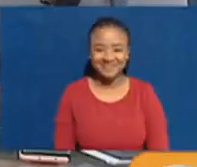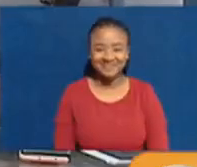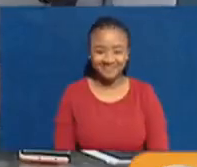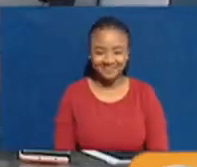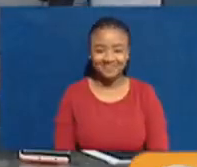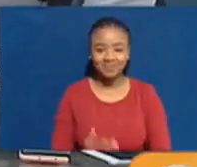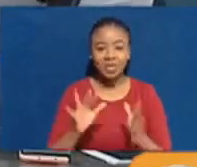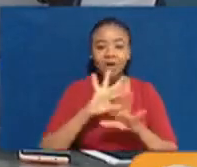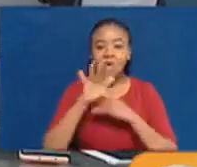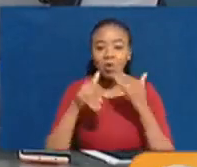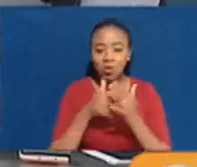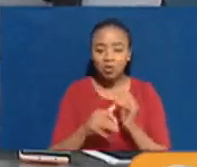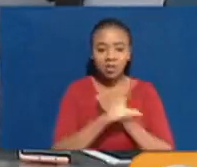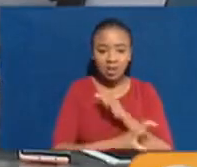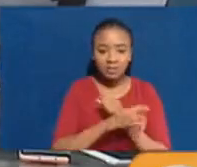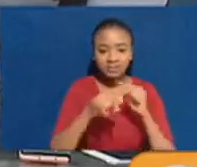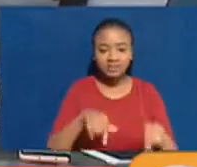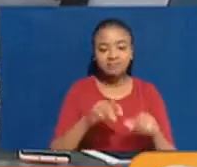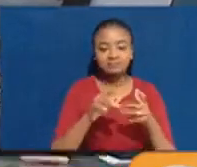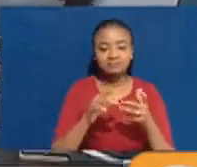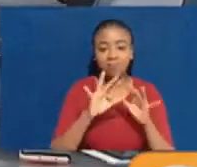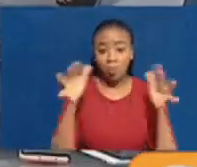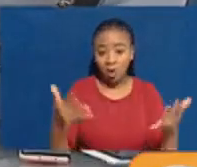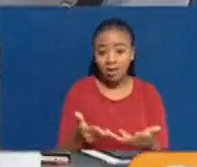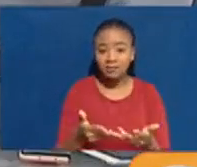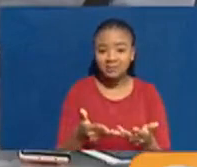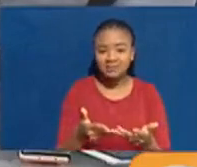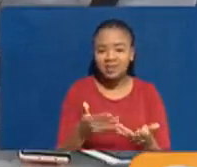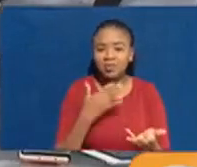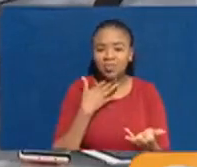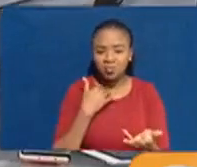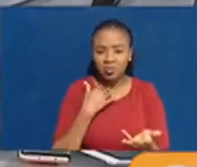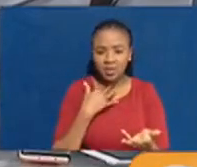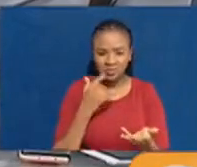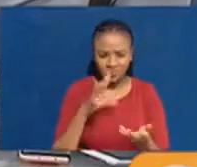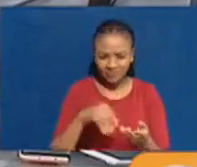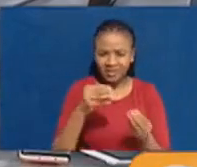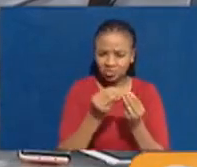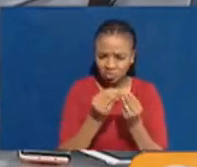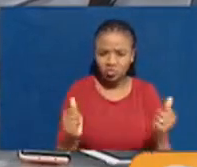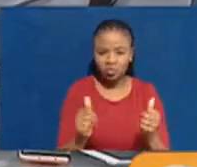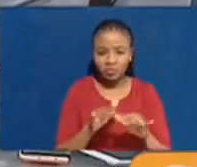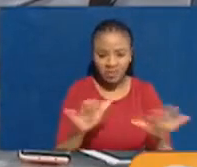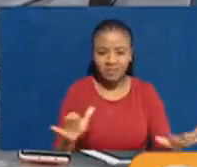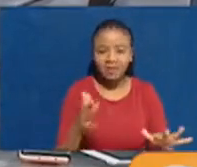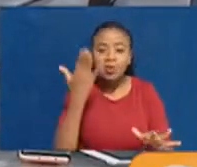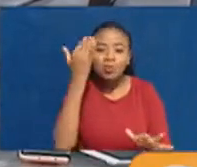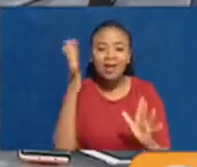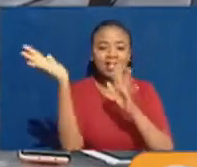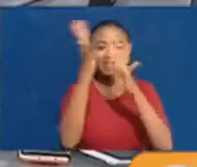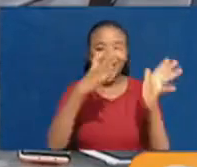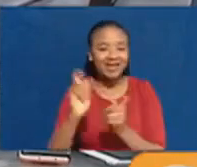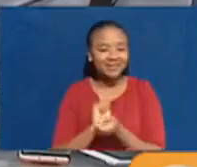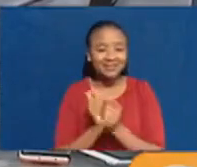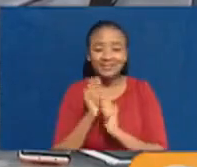Na mataifa yote duniani yanaendelea kutafuta suluhu ya swala sugu la mabadiliko ya tabianchi ambayo yanatishia maisha binadamu na wanyama pori.